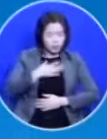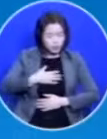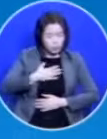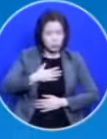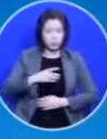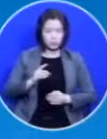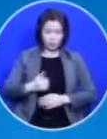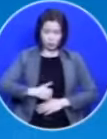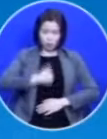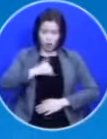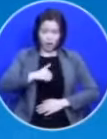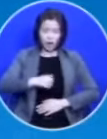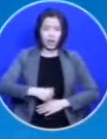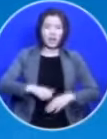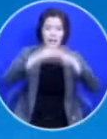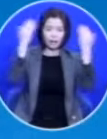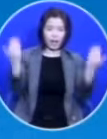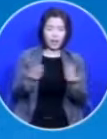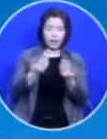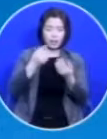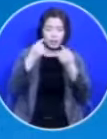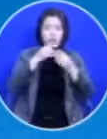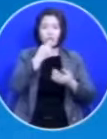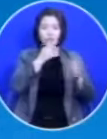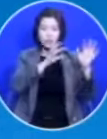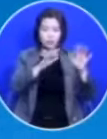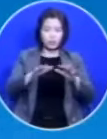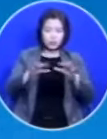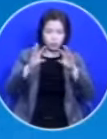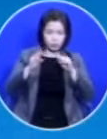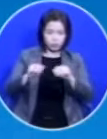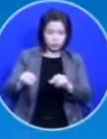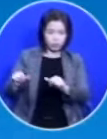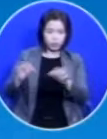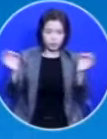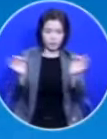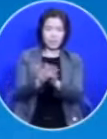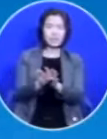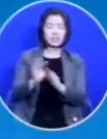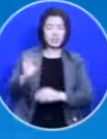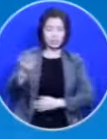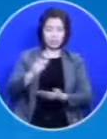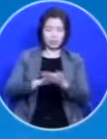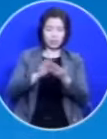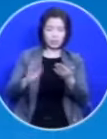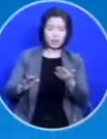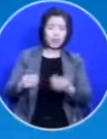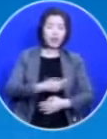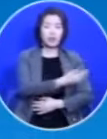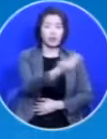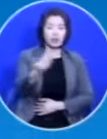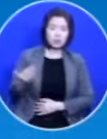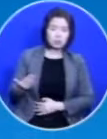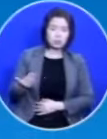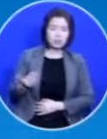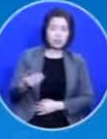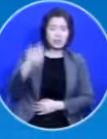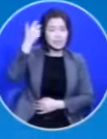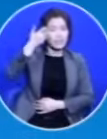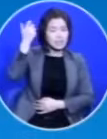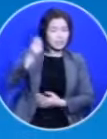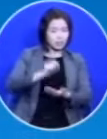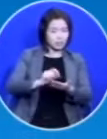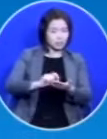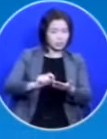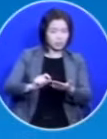분노도 다 눈녹듯이 사라지게 되는 여러분 영성 일기